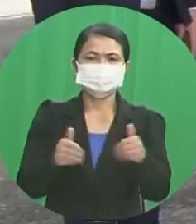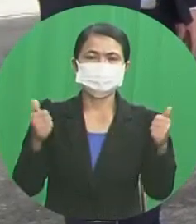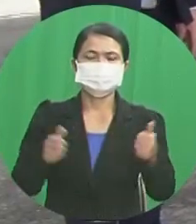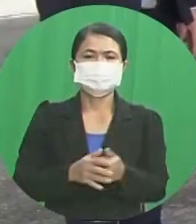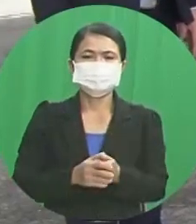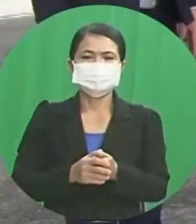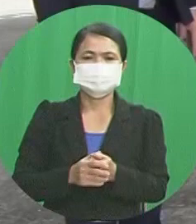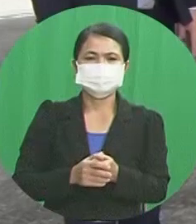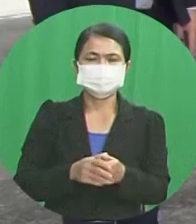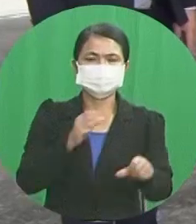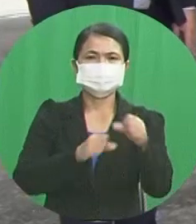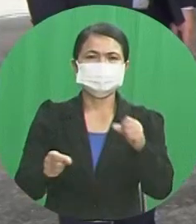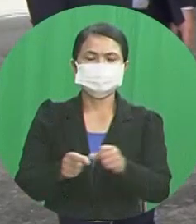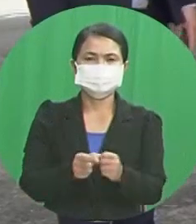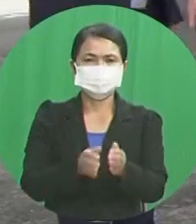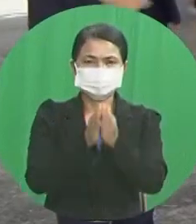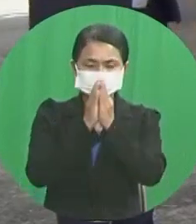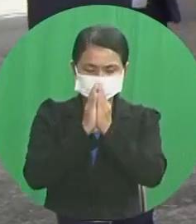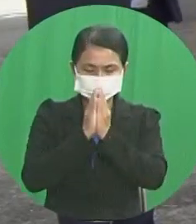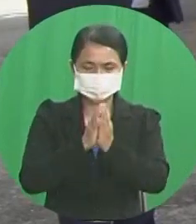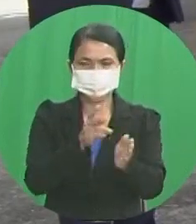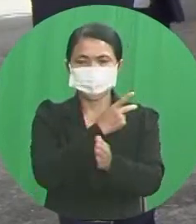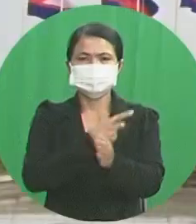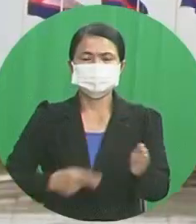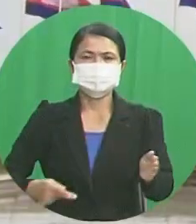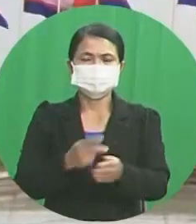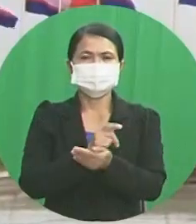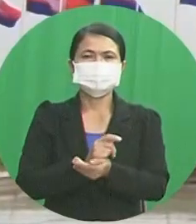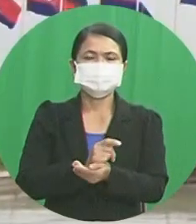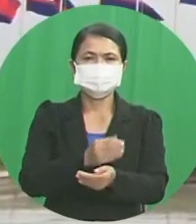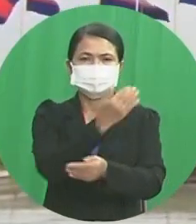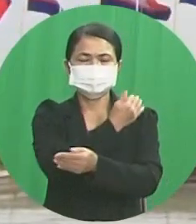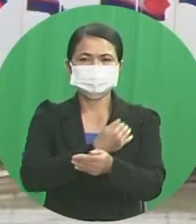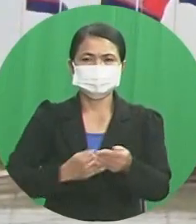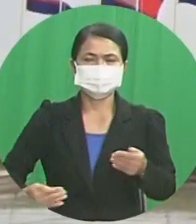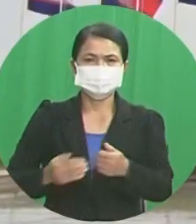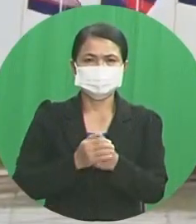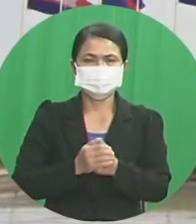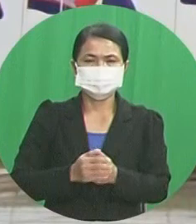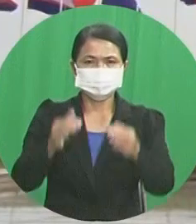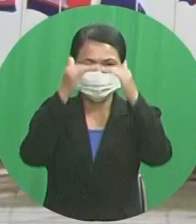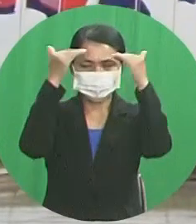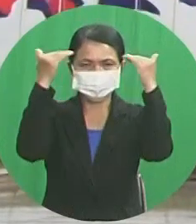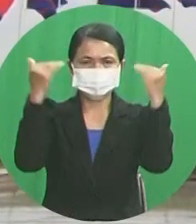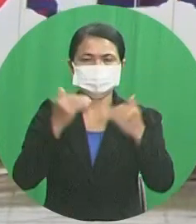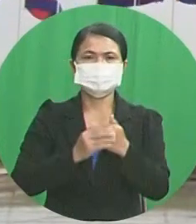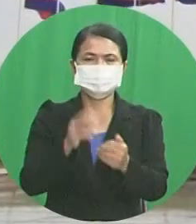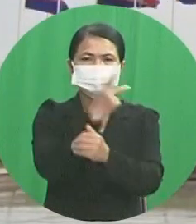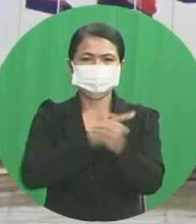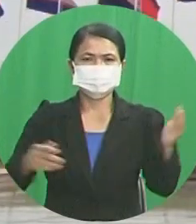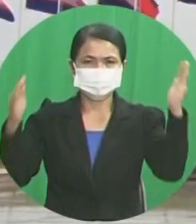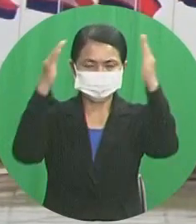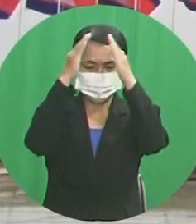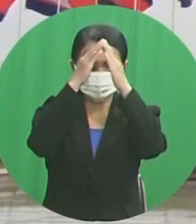ភានិងបន្តចូលក្រាបថ្វាយបង្គំគាល់ព្រះករុណាព្រះបាទសម្ដេចព្រះបរមនាថនរោត្តមសីហមុនីព្រះមហាក្ស